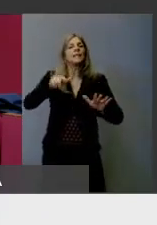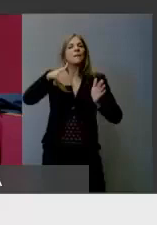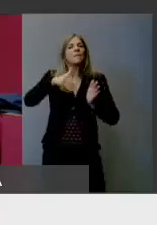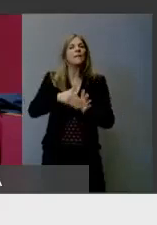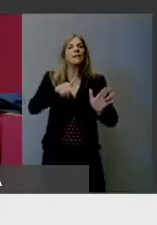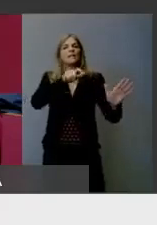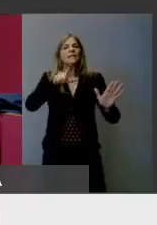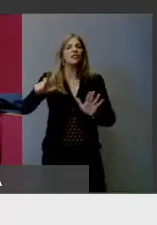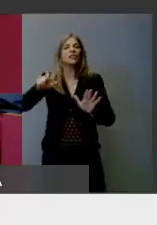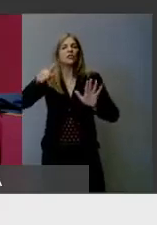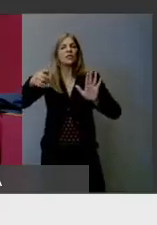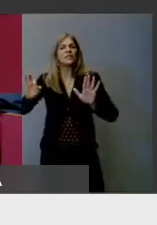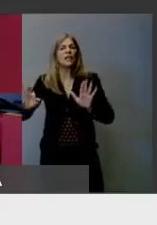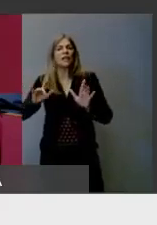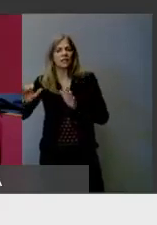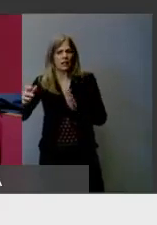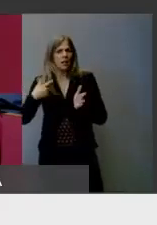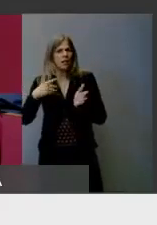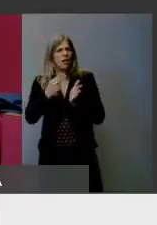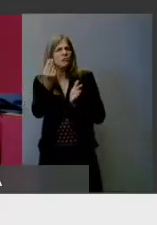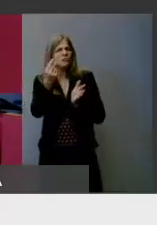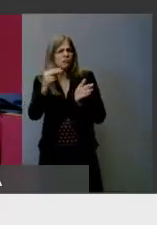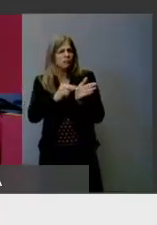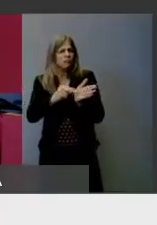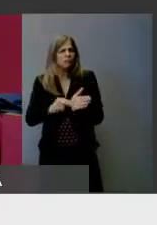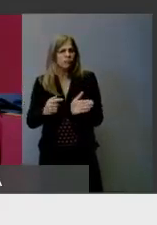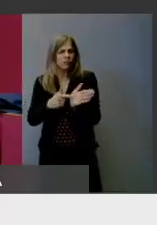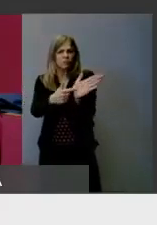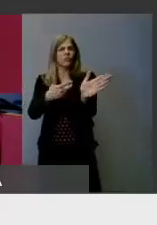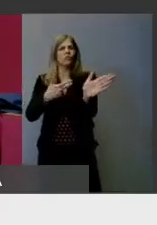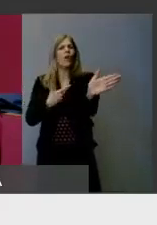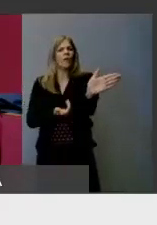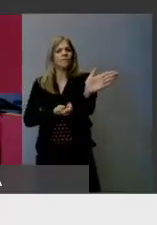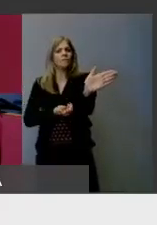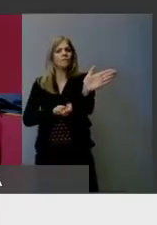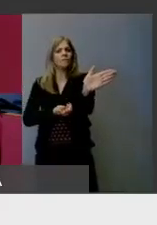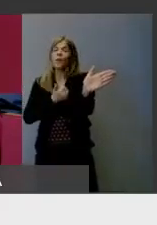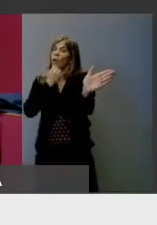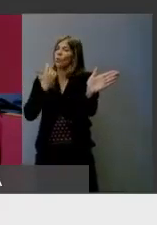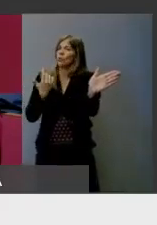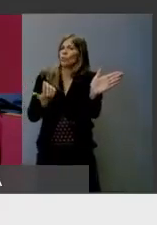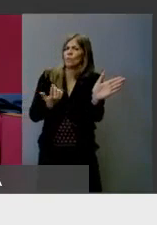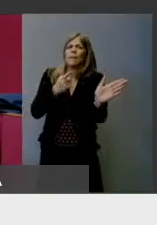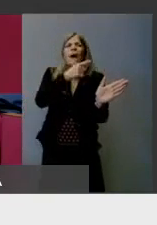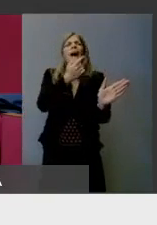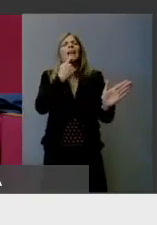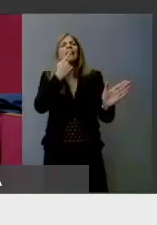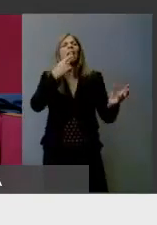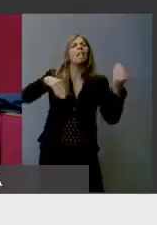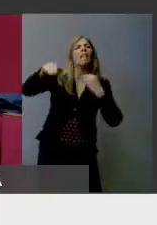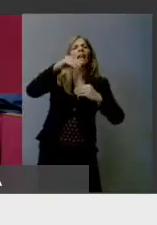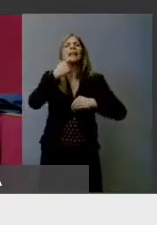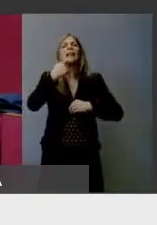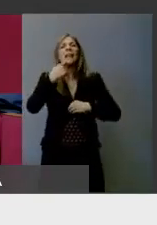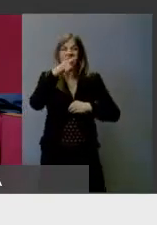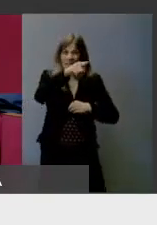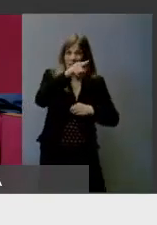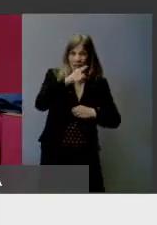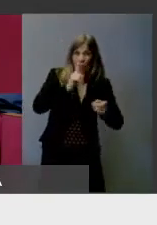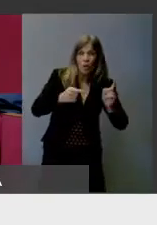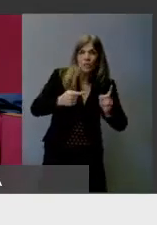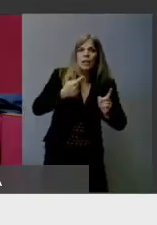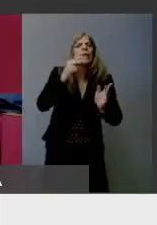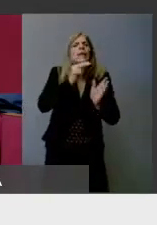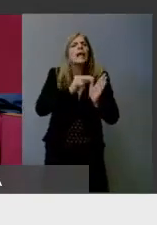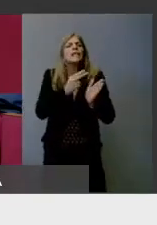37.760. Cosa ci siamo a vedere? Questa, scusi, è strumentalizzazione elettorale politica o è oggettiva? Ah sì? Chi l'ha scritto? Io il